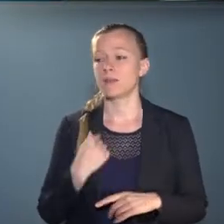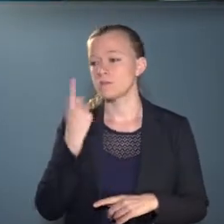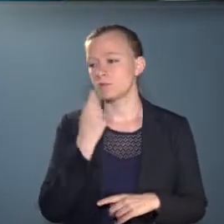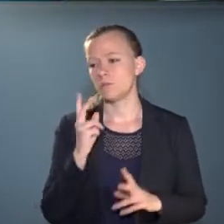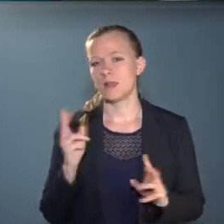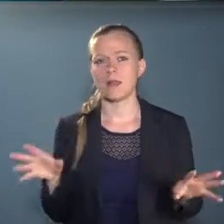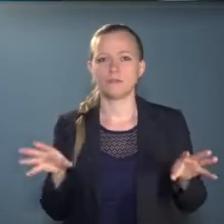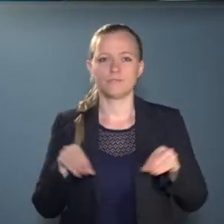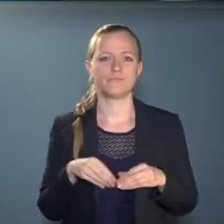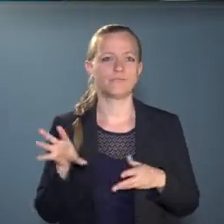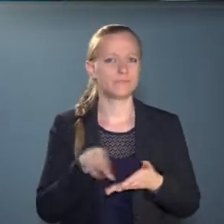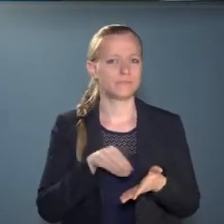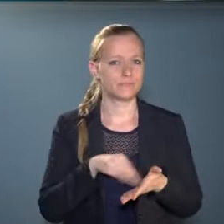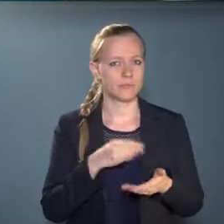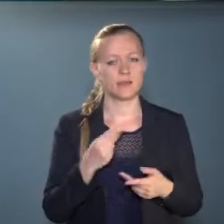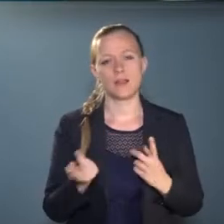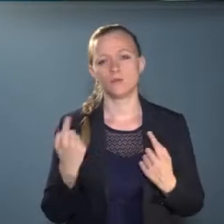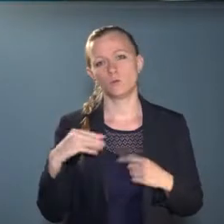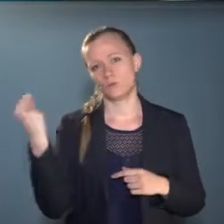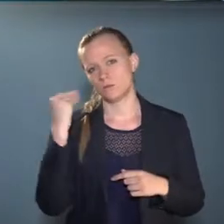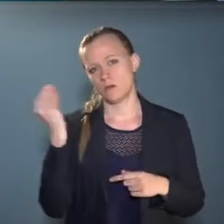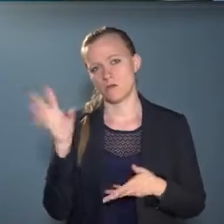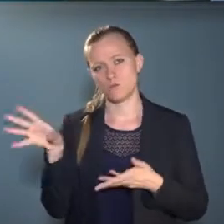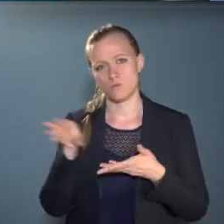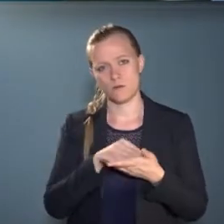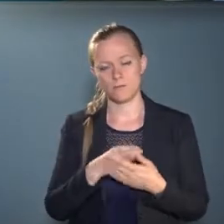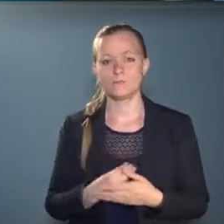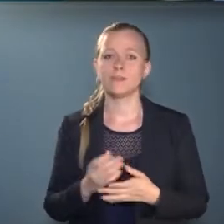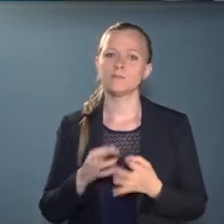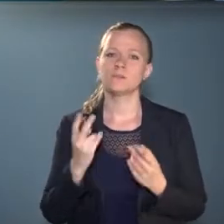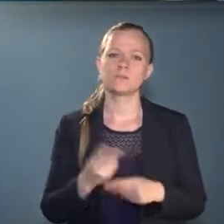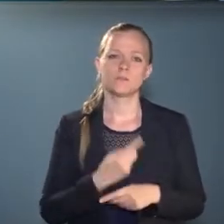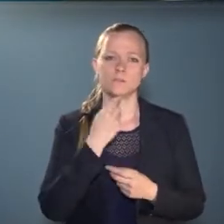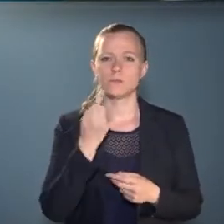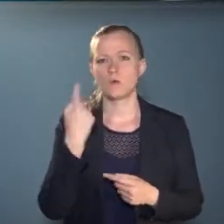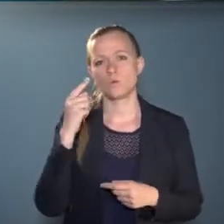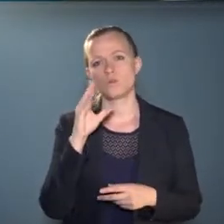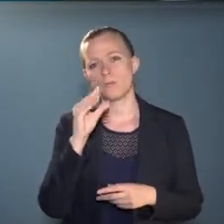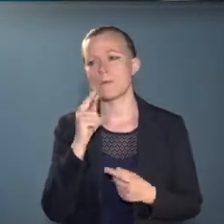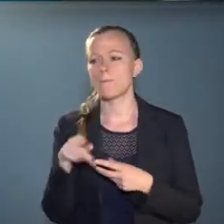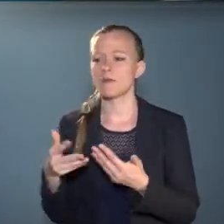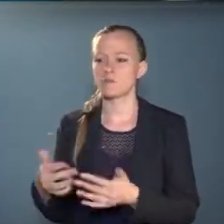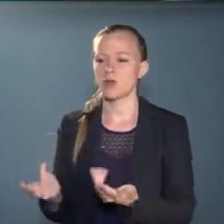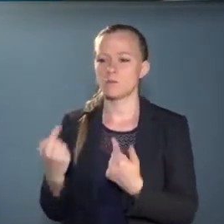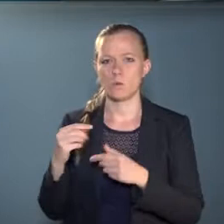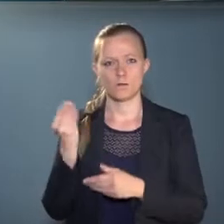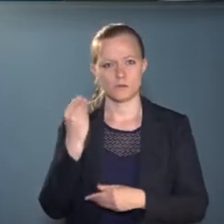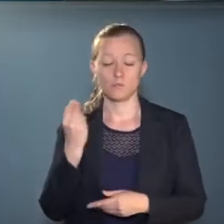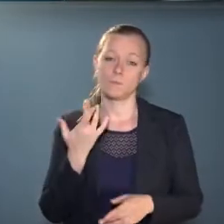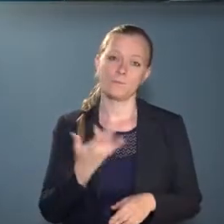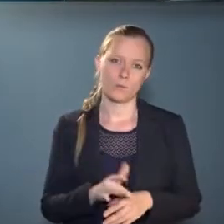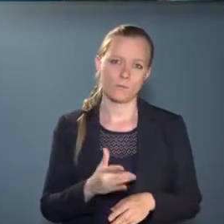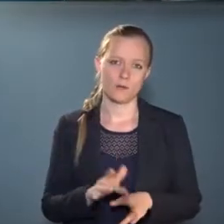át lehet venni, és lehet őtőlük is tanulni. Nyilvánvalóan azt szokták mondani, hogy okos ember máskárán tanul. Mi